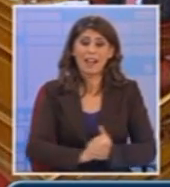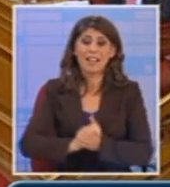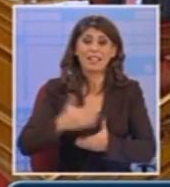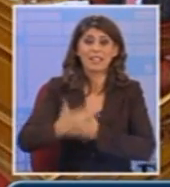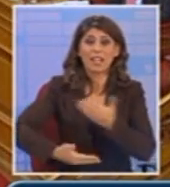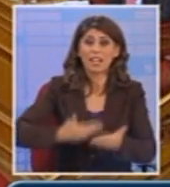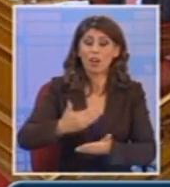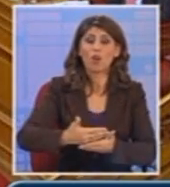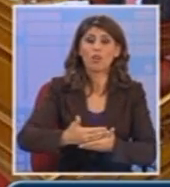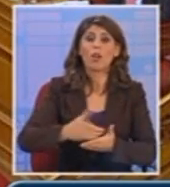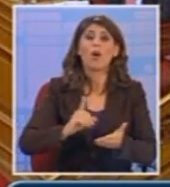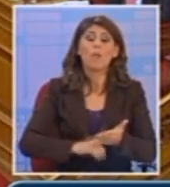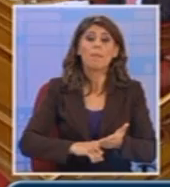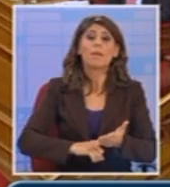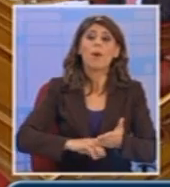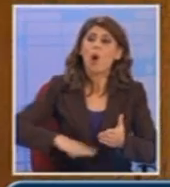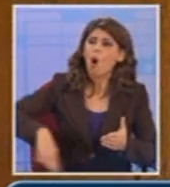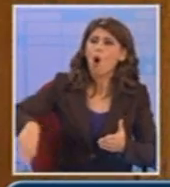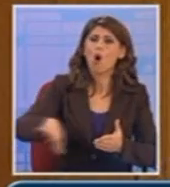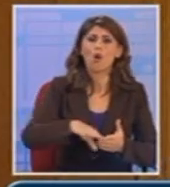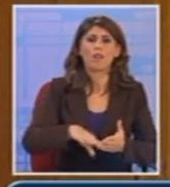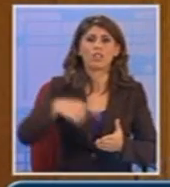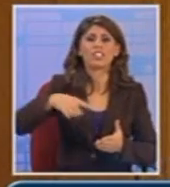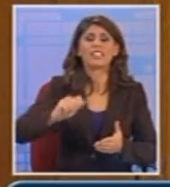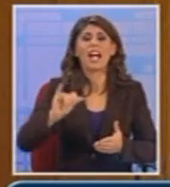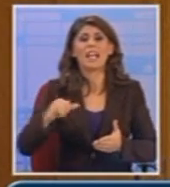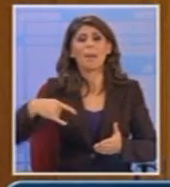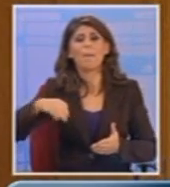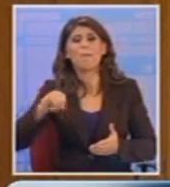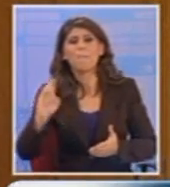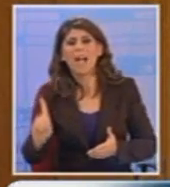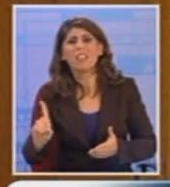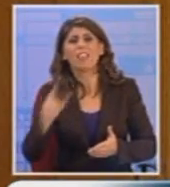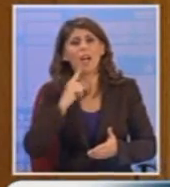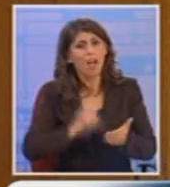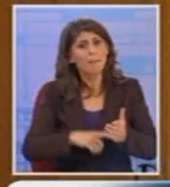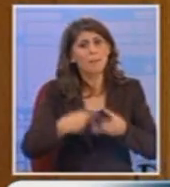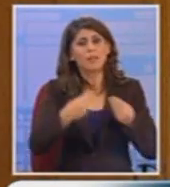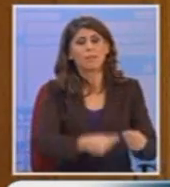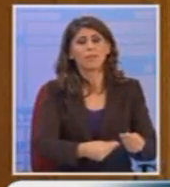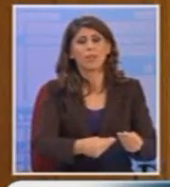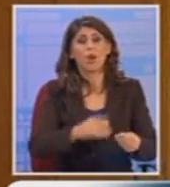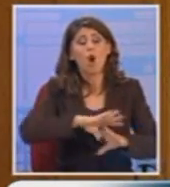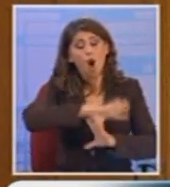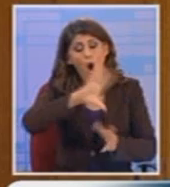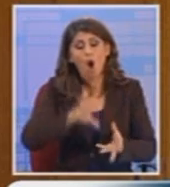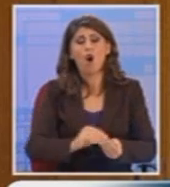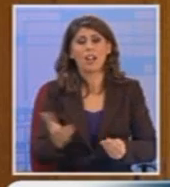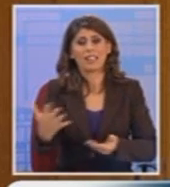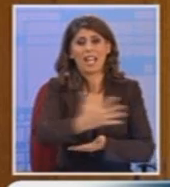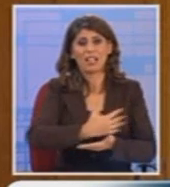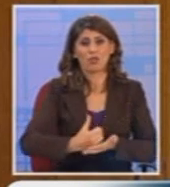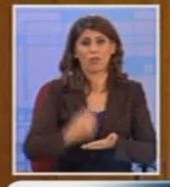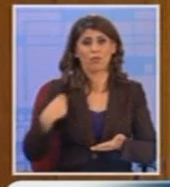που έπρεπε να πάρει όλη την ακίνητη περιουσία. Όλο αυτό που λέτε τα ΙΠΕΔ σήμερα έπρεπε να είναι εκεί. Η ακίνητη περιουσία, όλα τα one-off έσοδα του δημοσίου, μια και